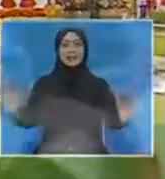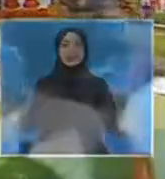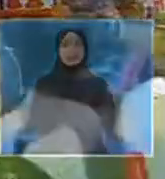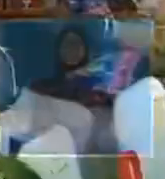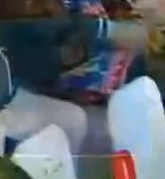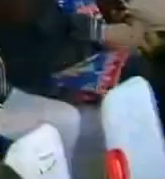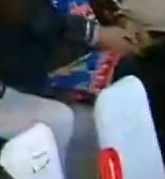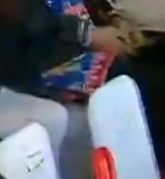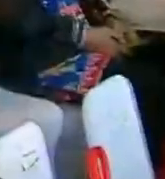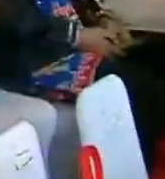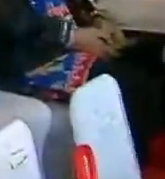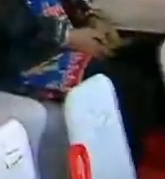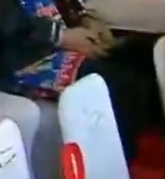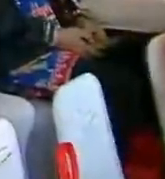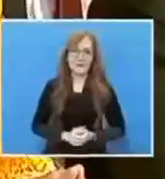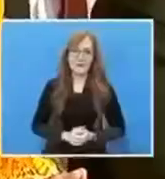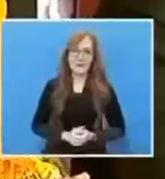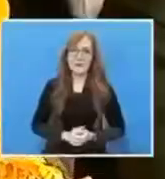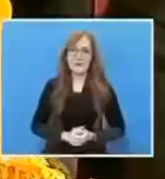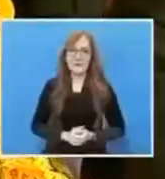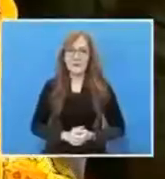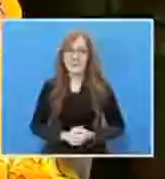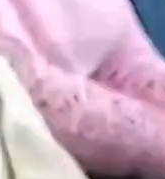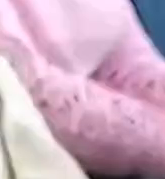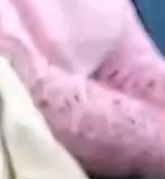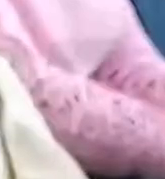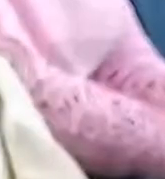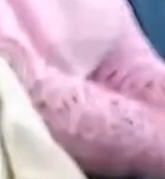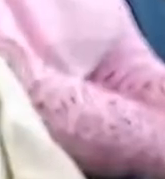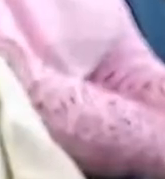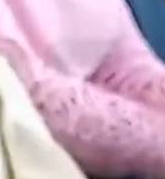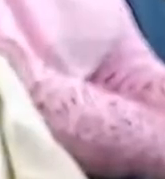das alles bedarf und am Anstieg.